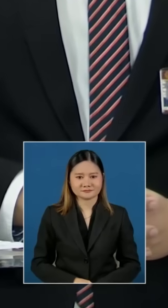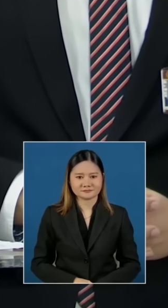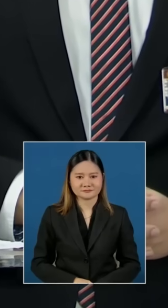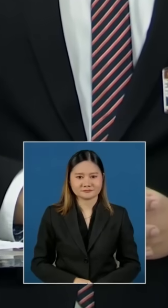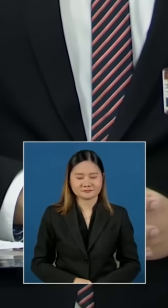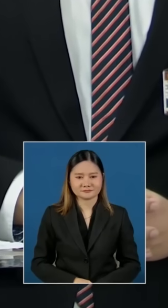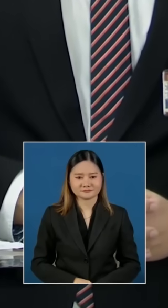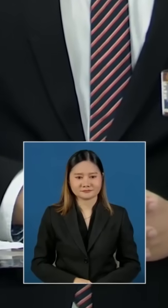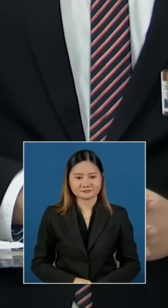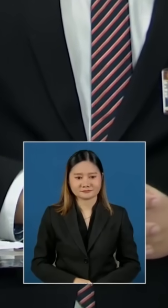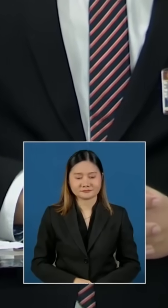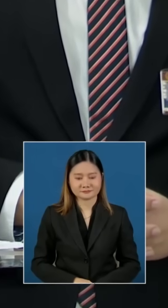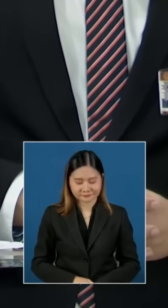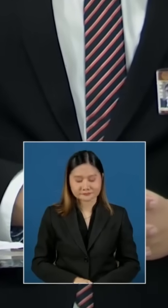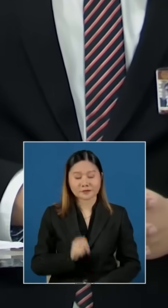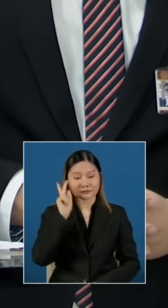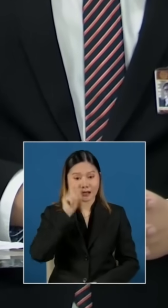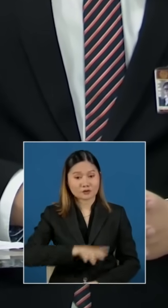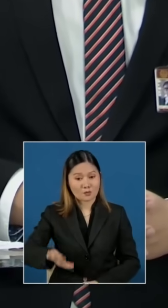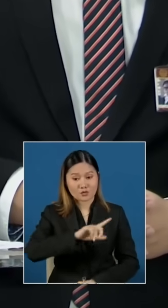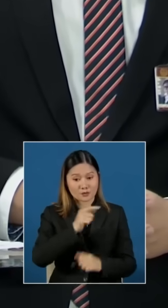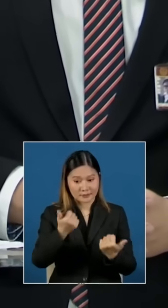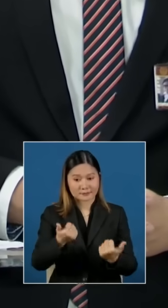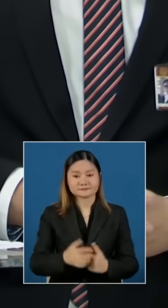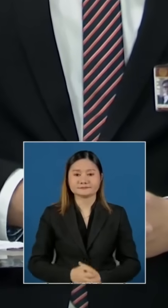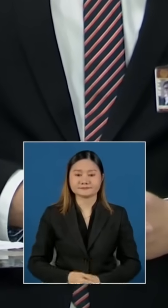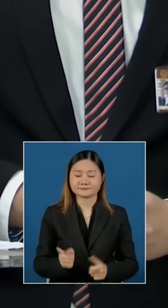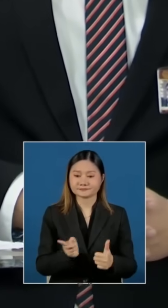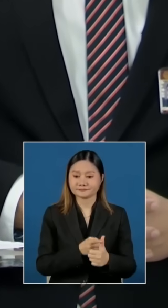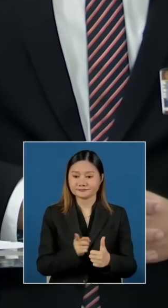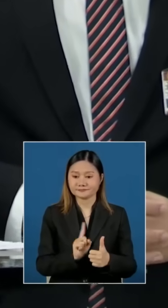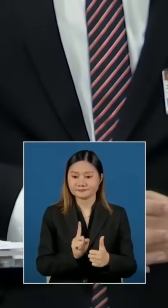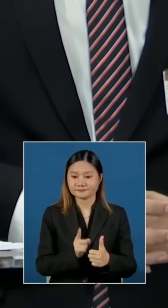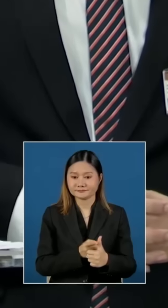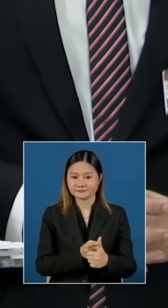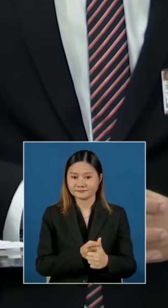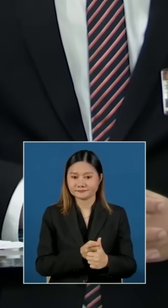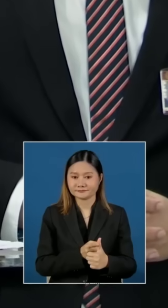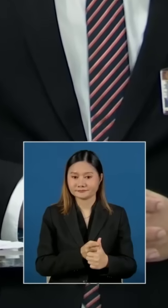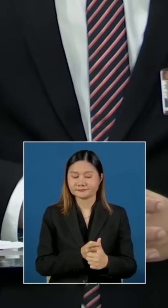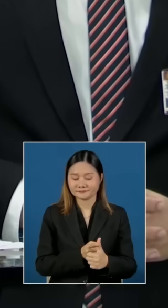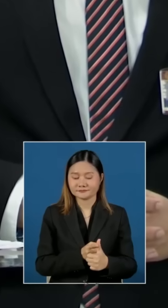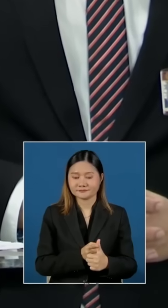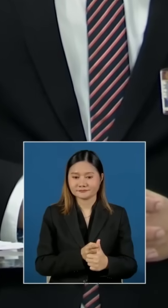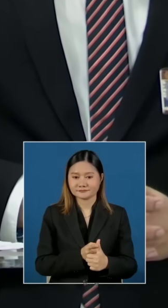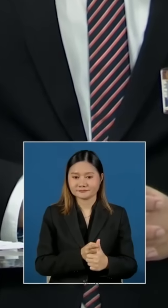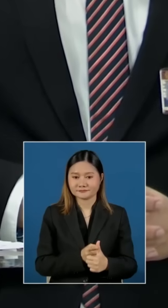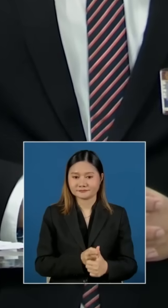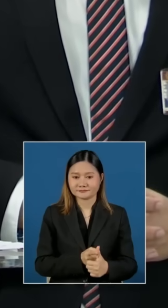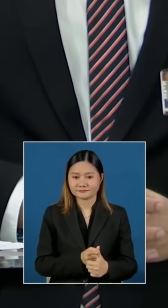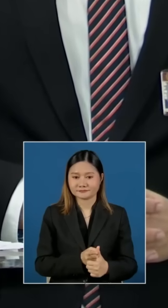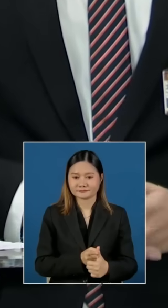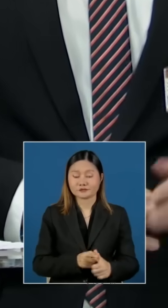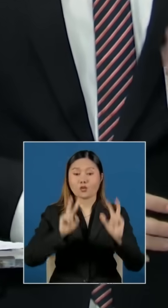สารกับพี่น้องสื่อมวลชนดังนี้นะครับหนึ่งเนี่ยเรายืนยันว่ายัตติ